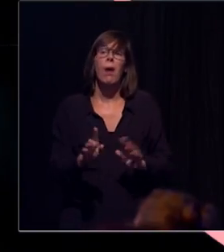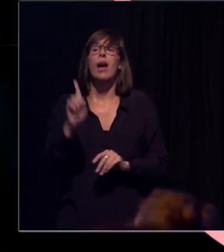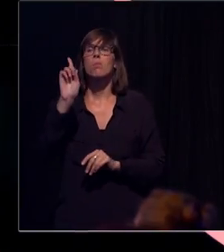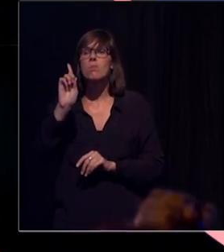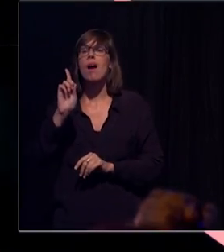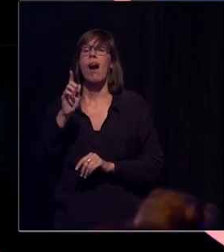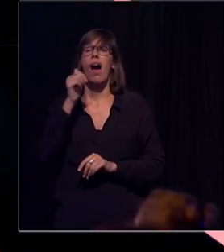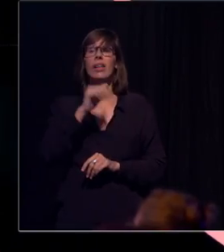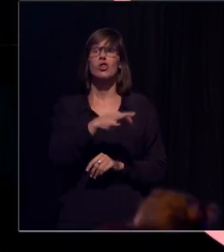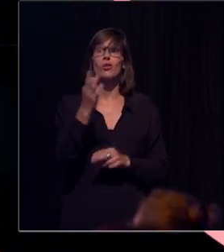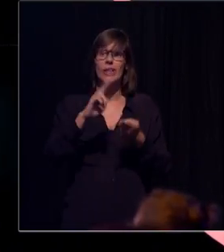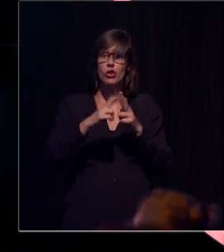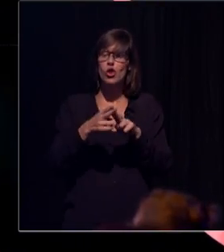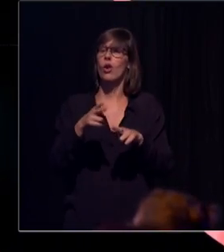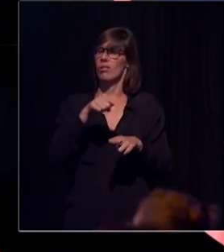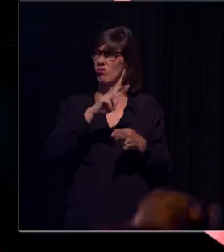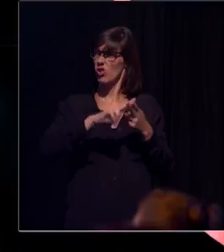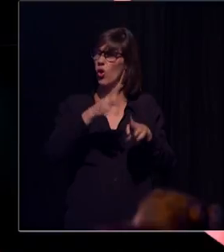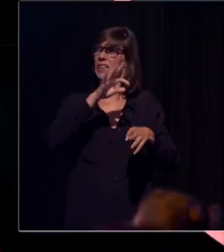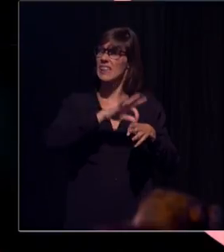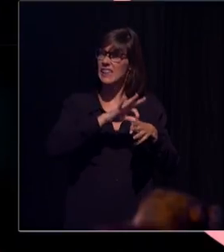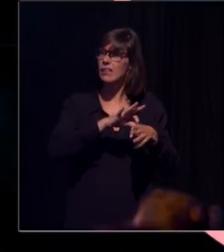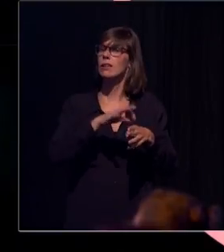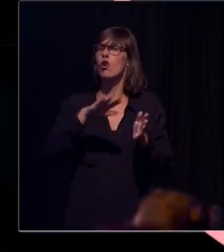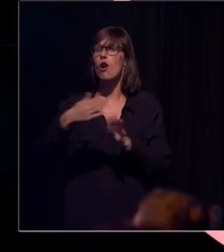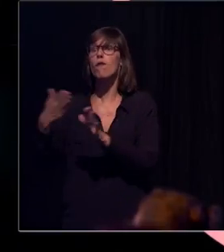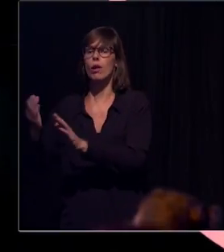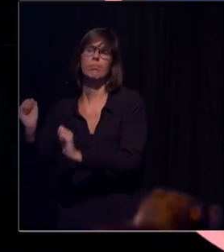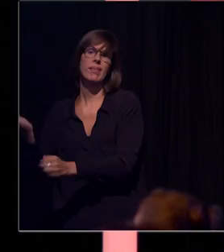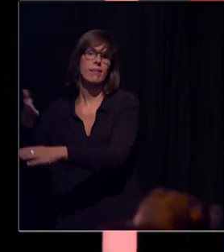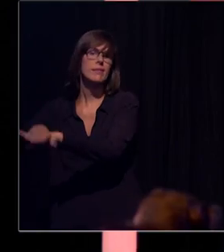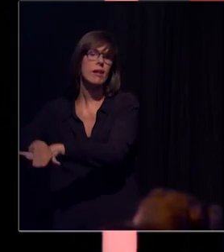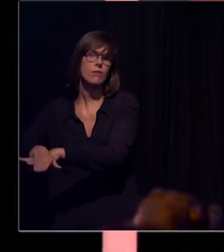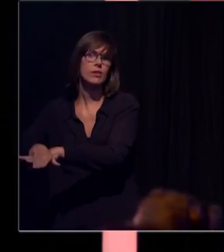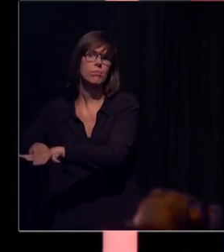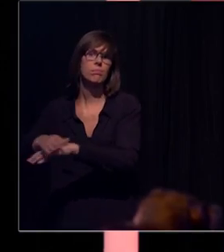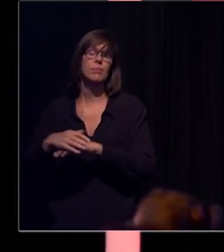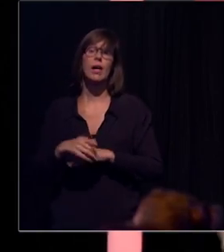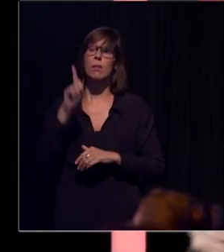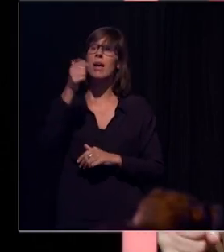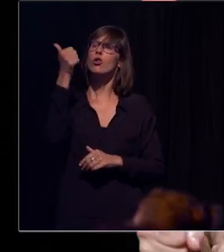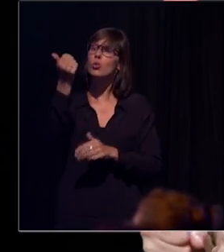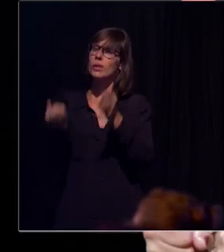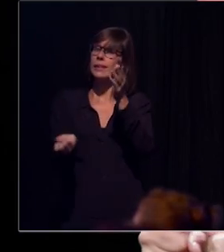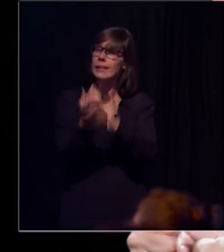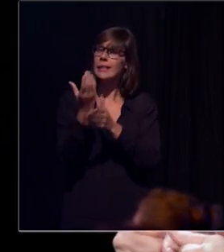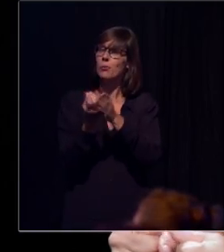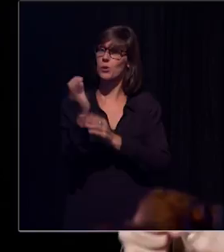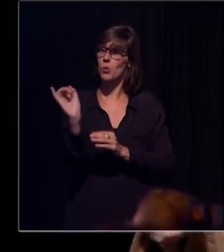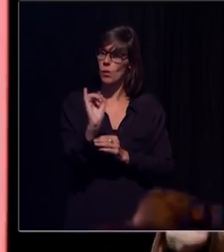Van de verwikkelingen van suikerziekten van diabetes, dat is absoluut het geval. Maar het goede nieuws is